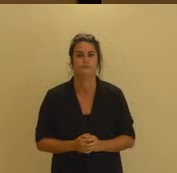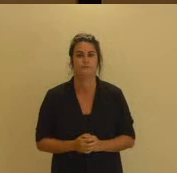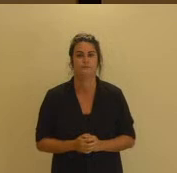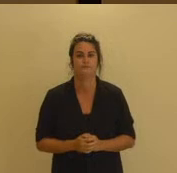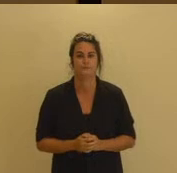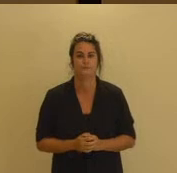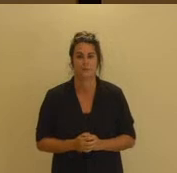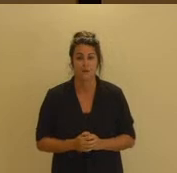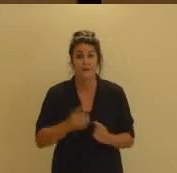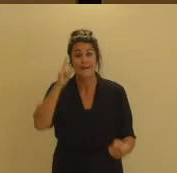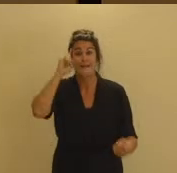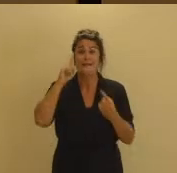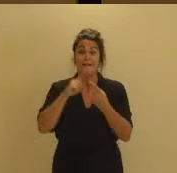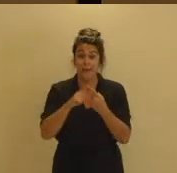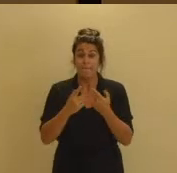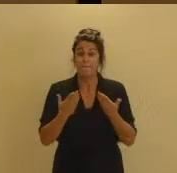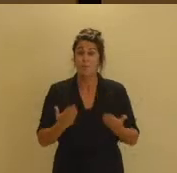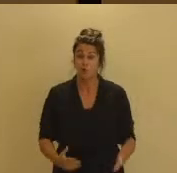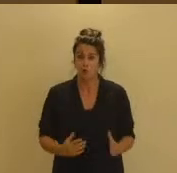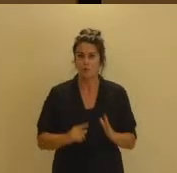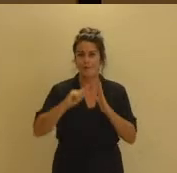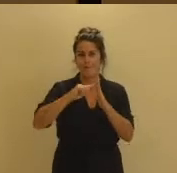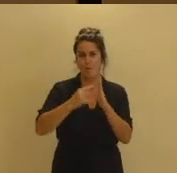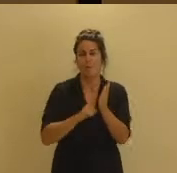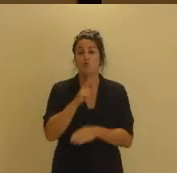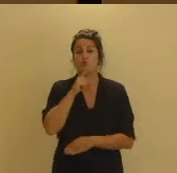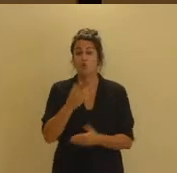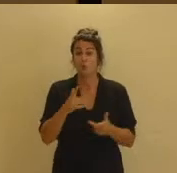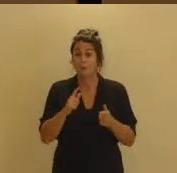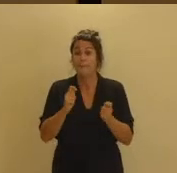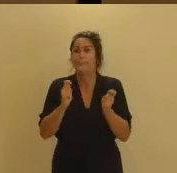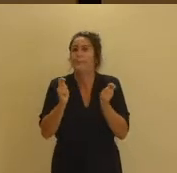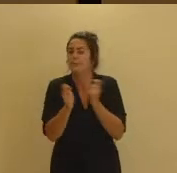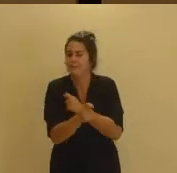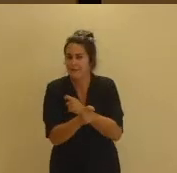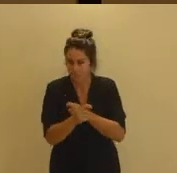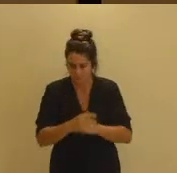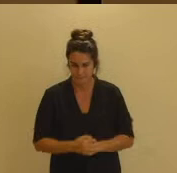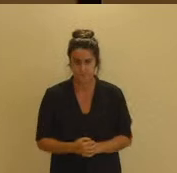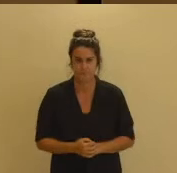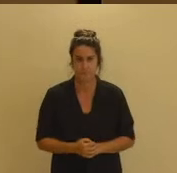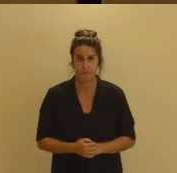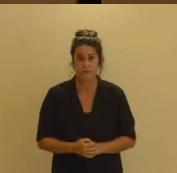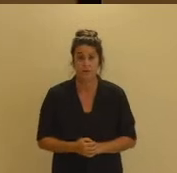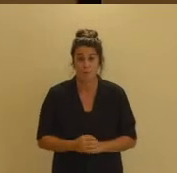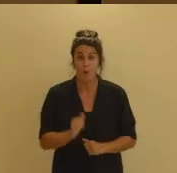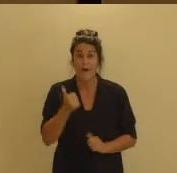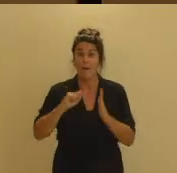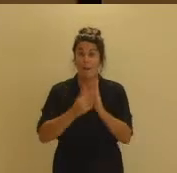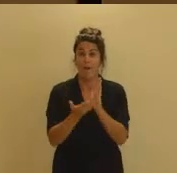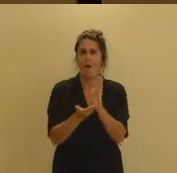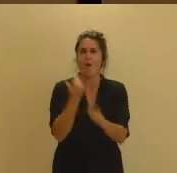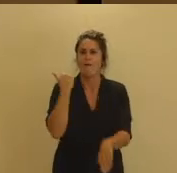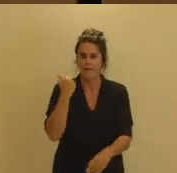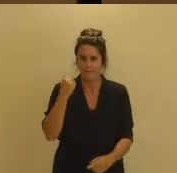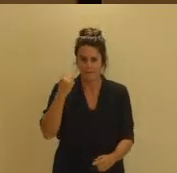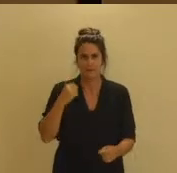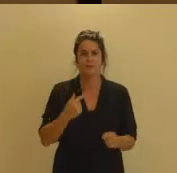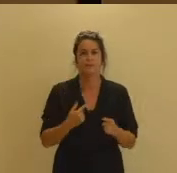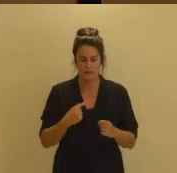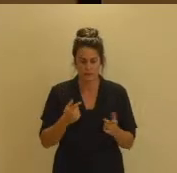Concernant l'ordre du jour, nous avons une petite modification. Je retire de l'ordre du jour la délibération